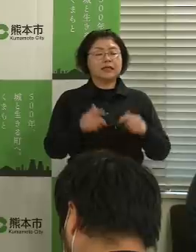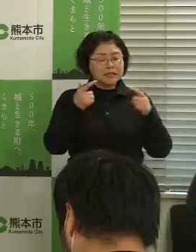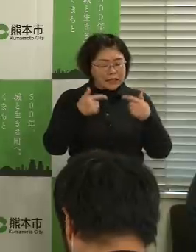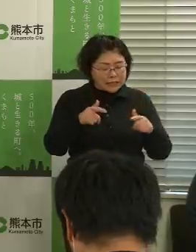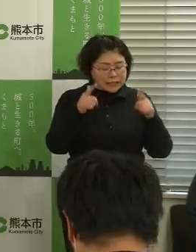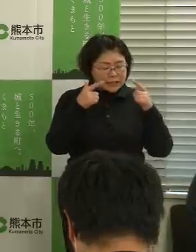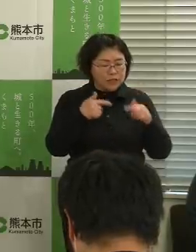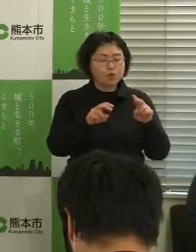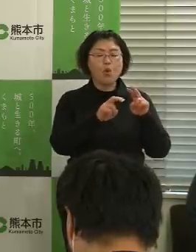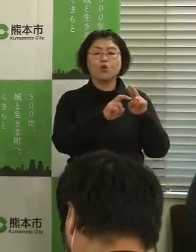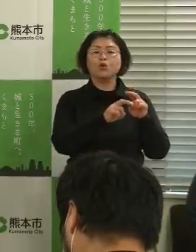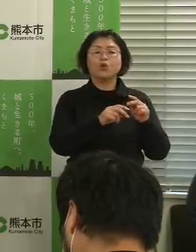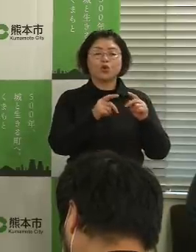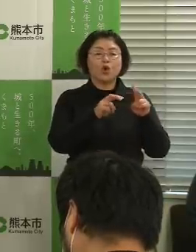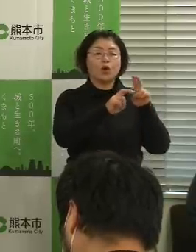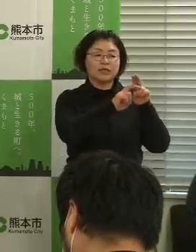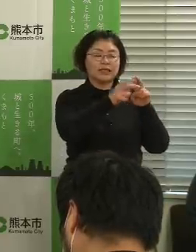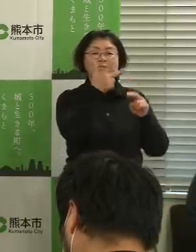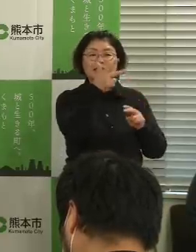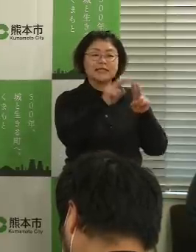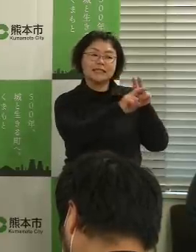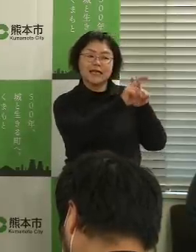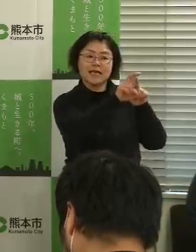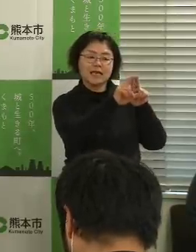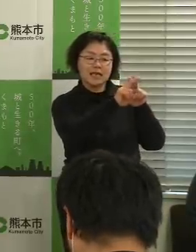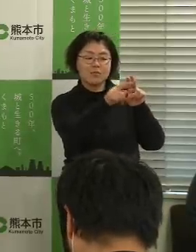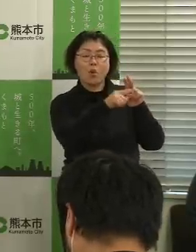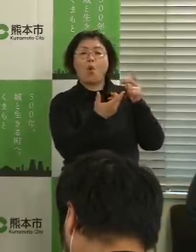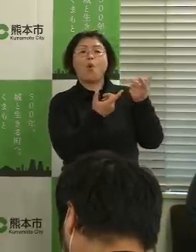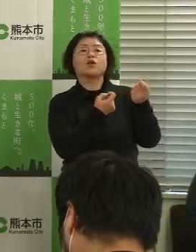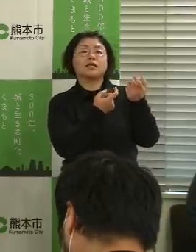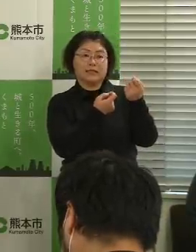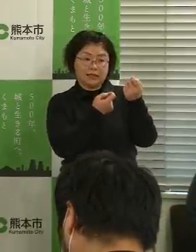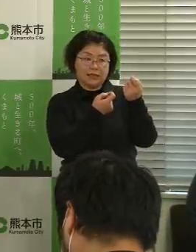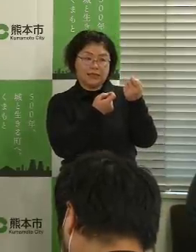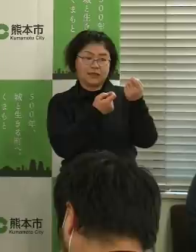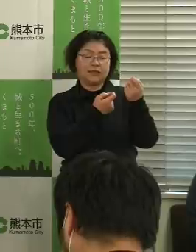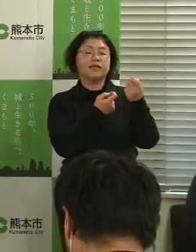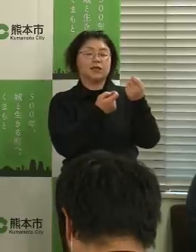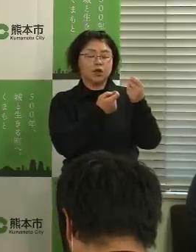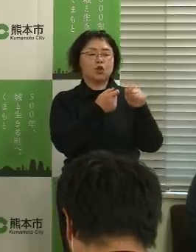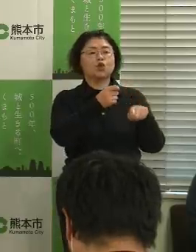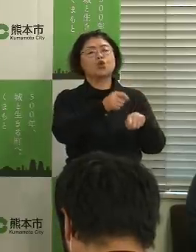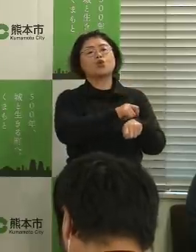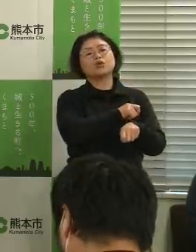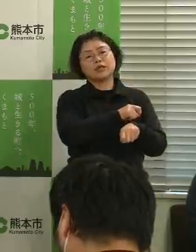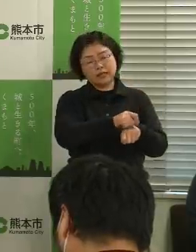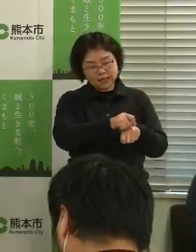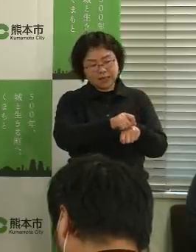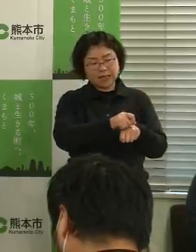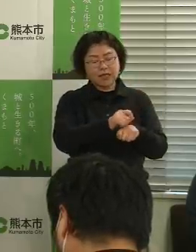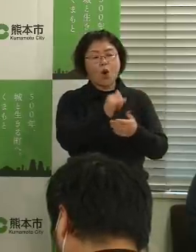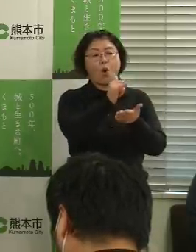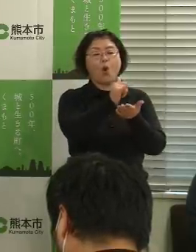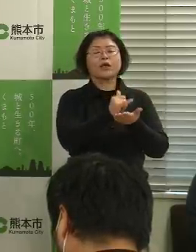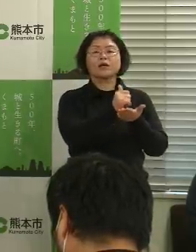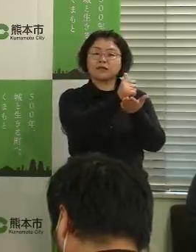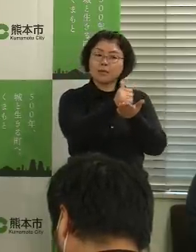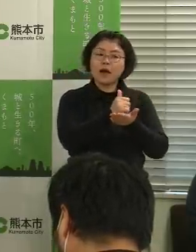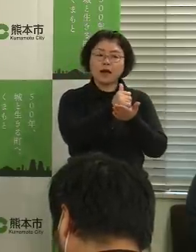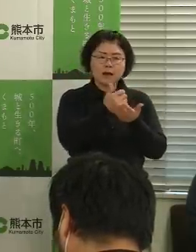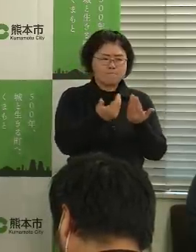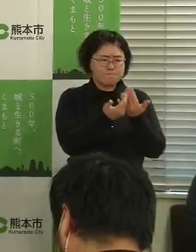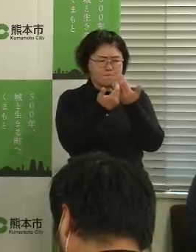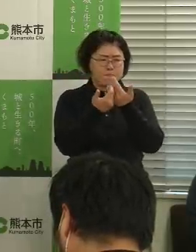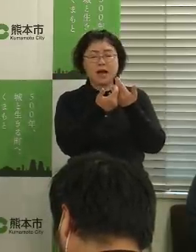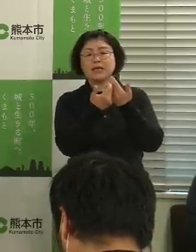をしております市電についても同様でありまして、特にお客様が混雑をいたします